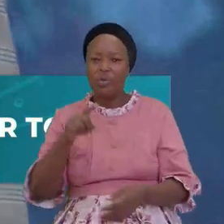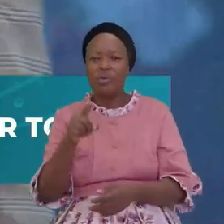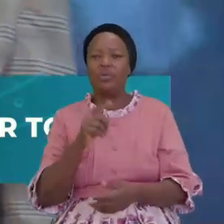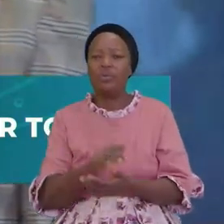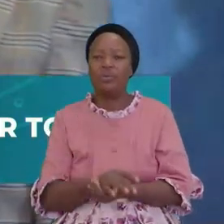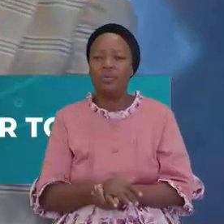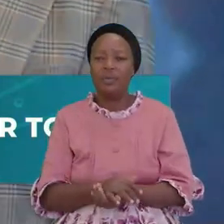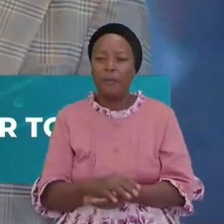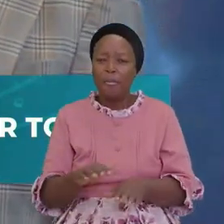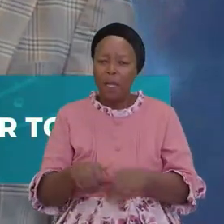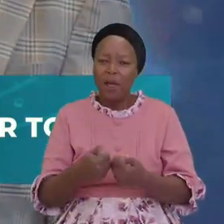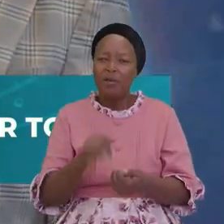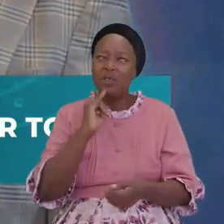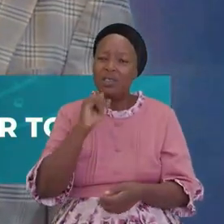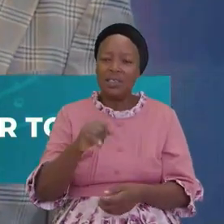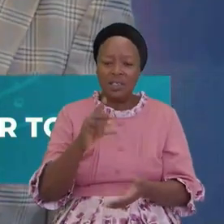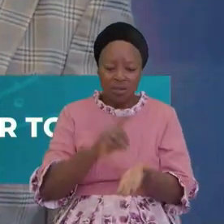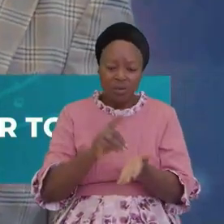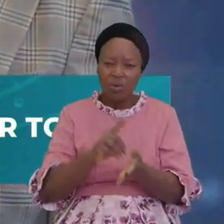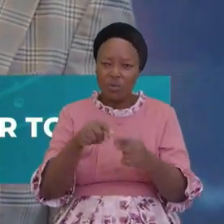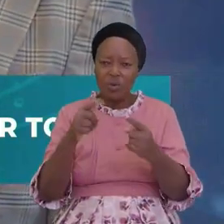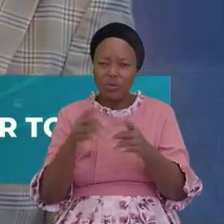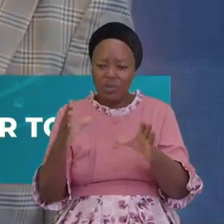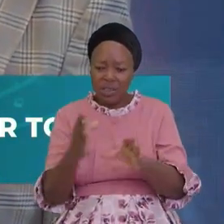Maintenant, comment il va t'opérer?